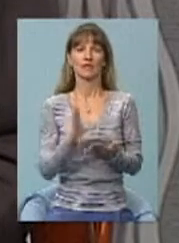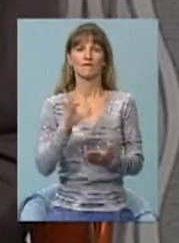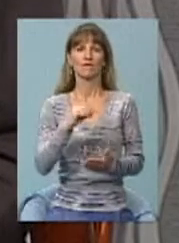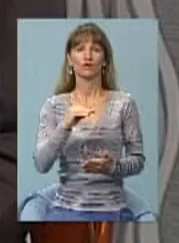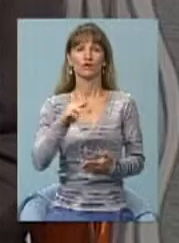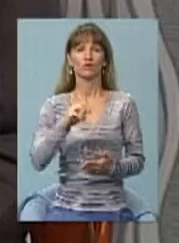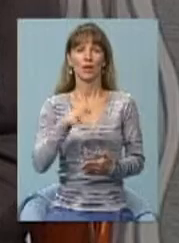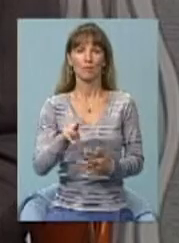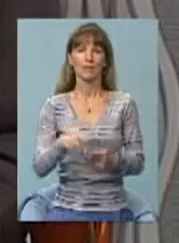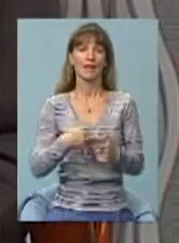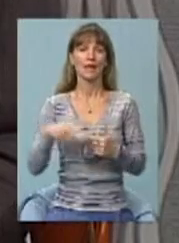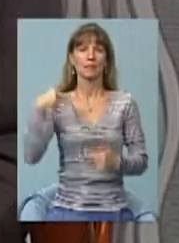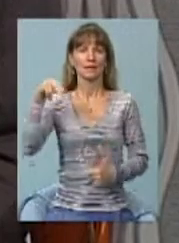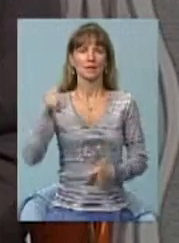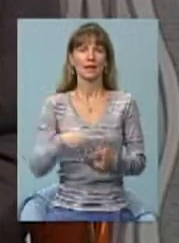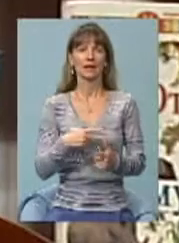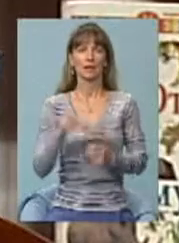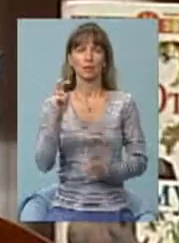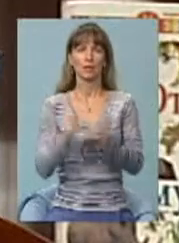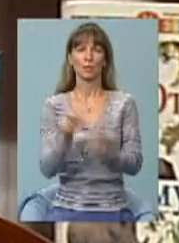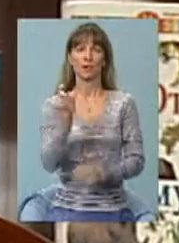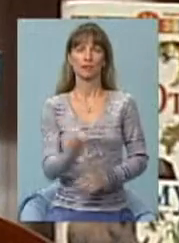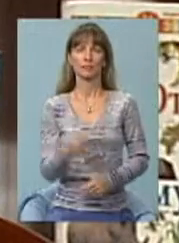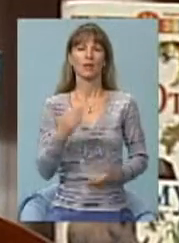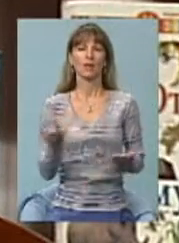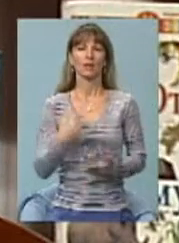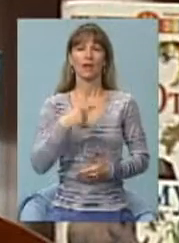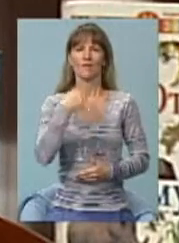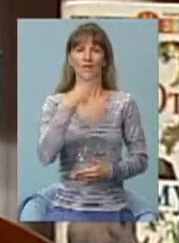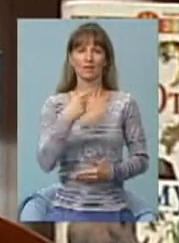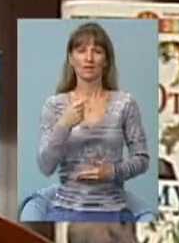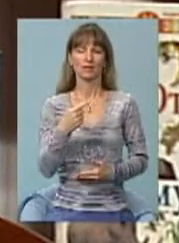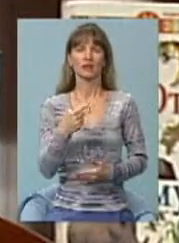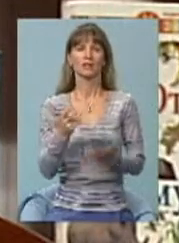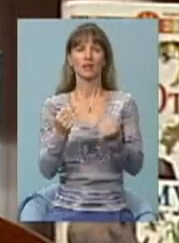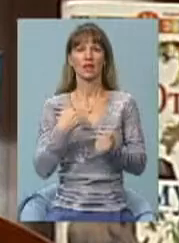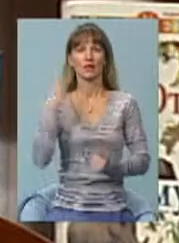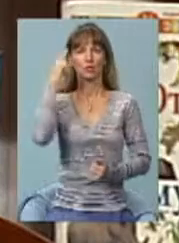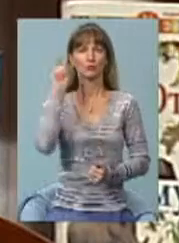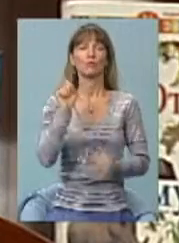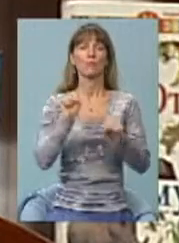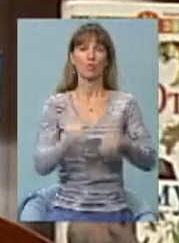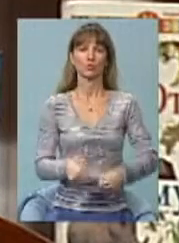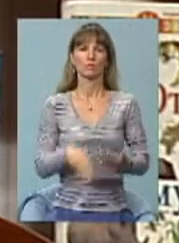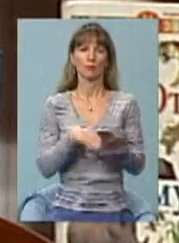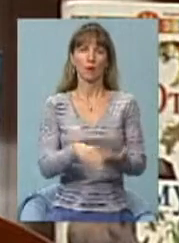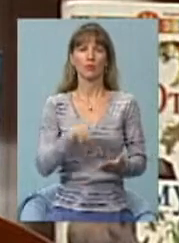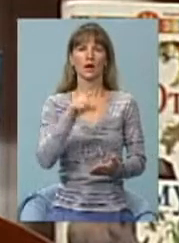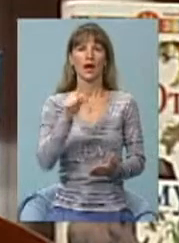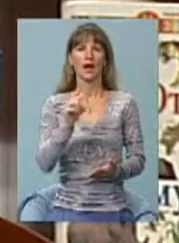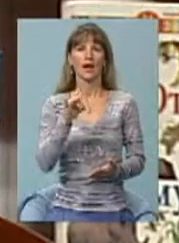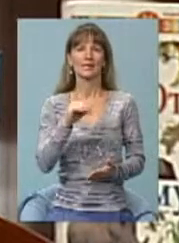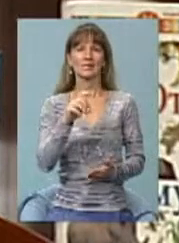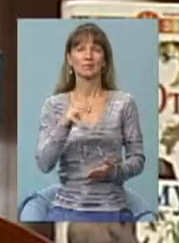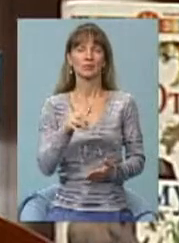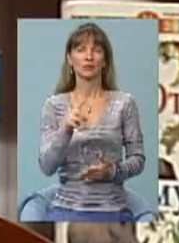або президентом, або якимось підприємцем? Ну, як я вже говорила, да, мені кажеться, що може допомогти. Харизматичні люди, вони